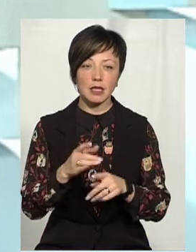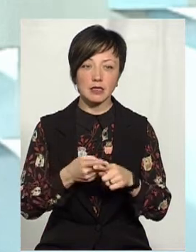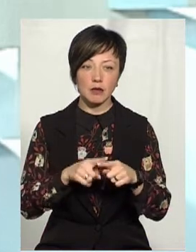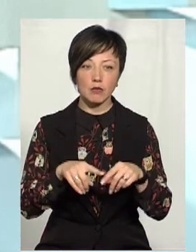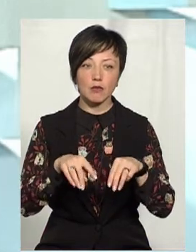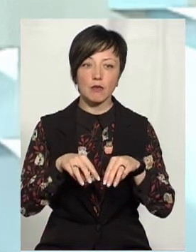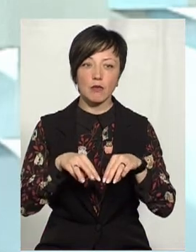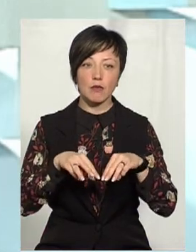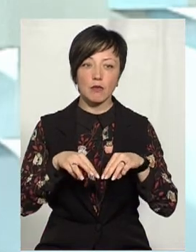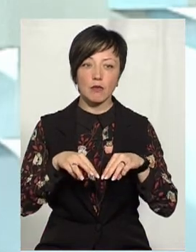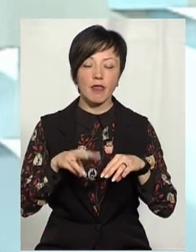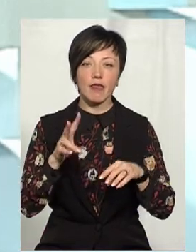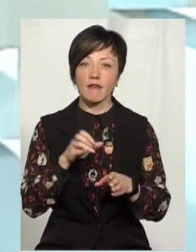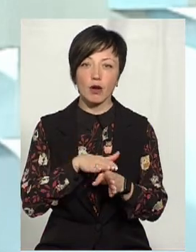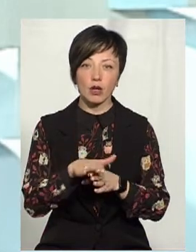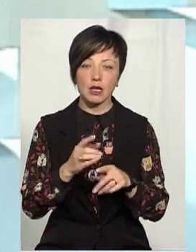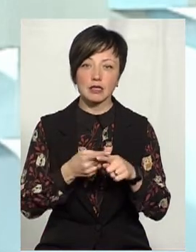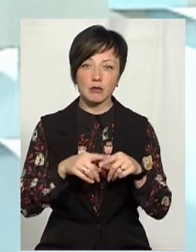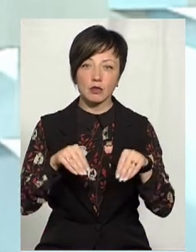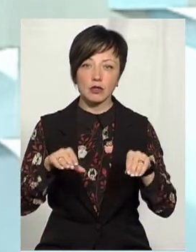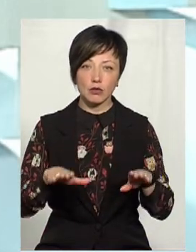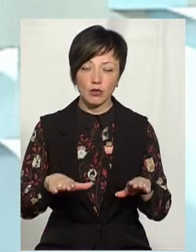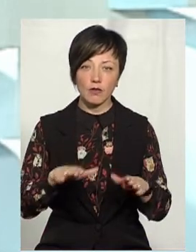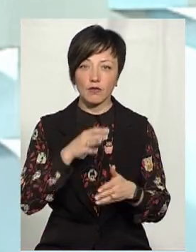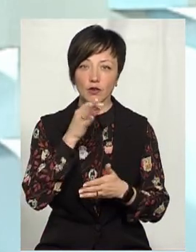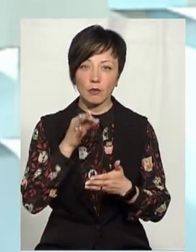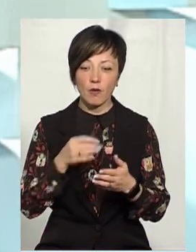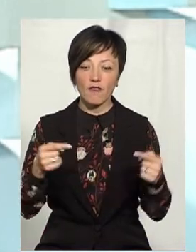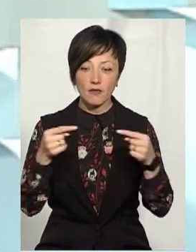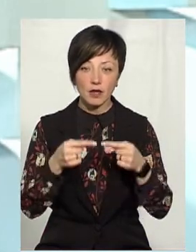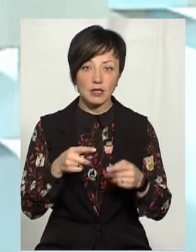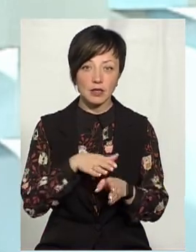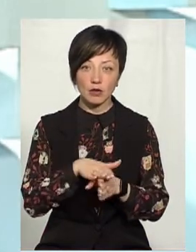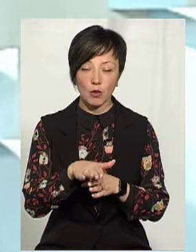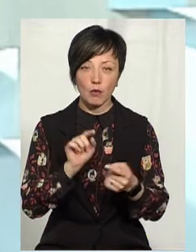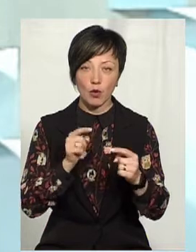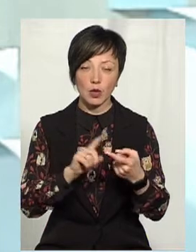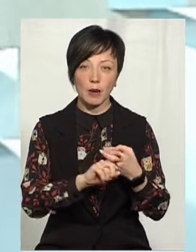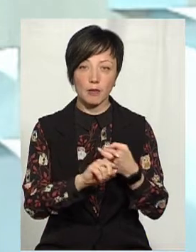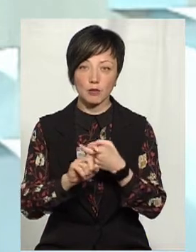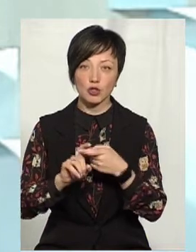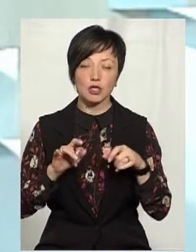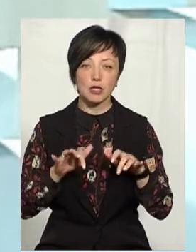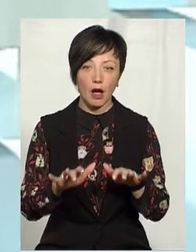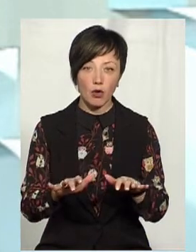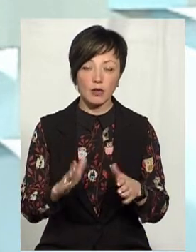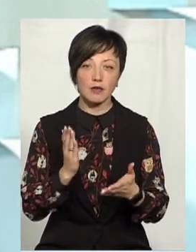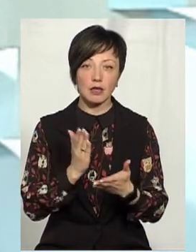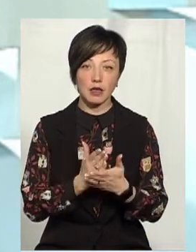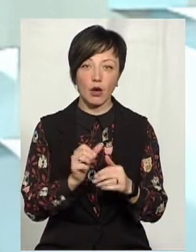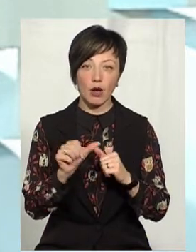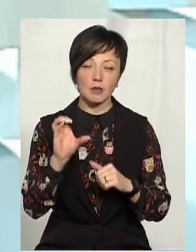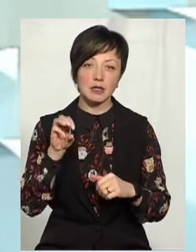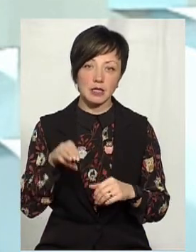постанови – це є підстава для кримінальної відповідальності, а відповідно за недотримання протиепідемічних заходів є